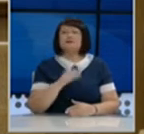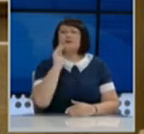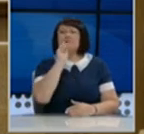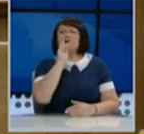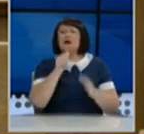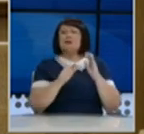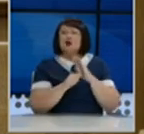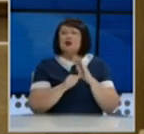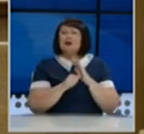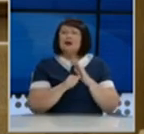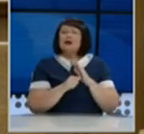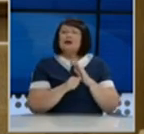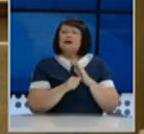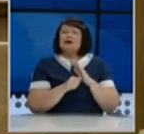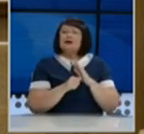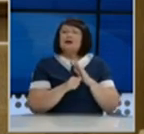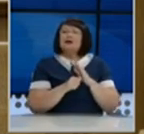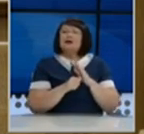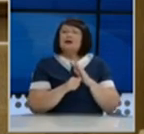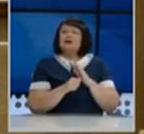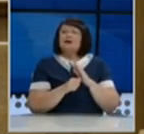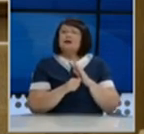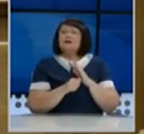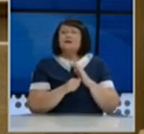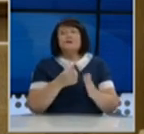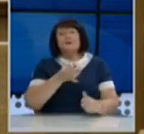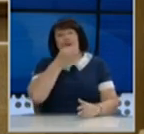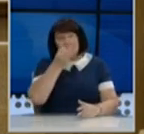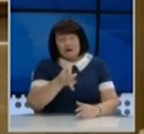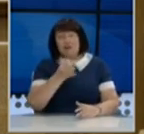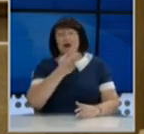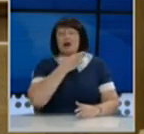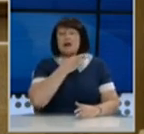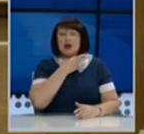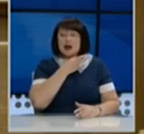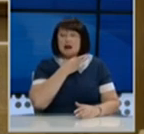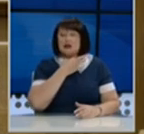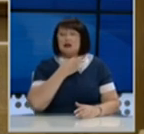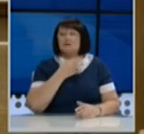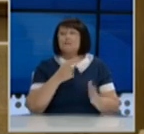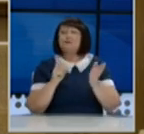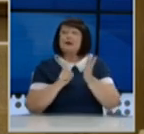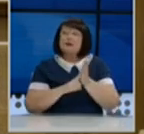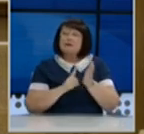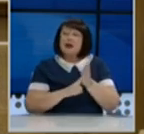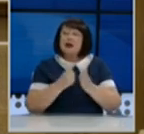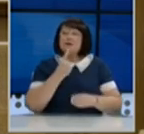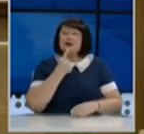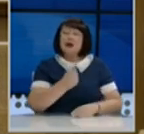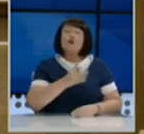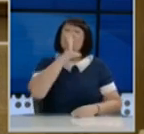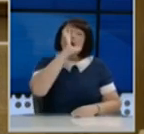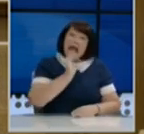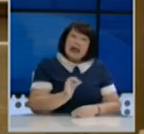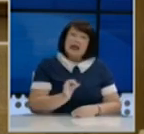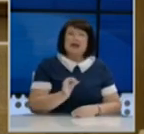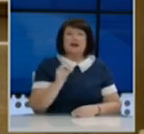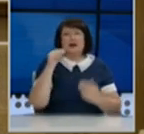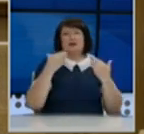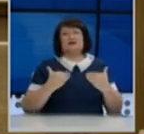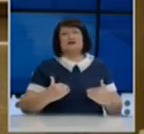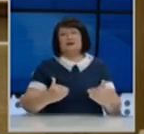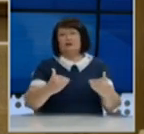Πρόεδρε, για την ανάγκη να πούμε την αλήθεια μέσα στη